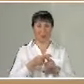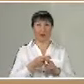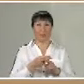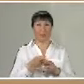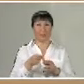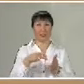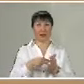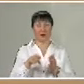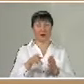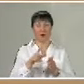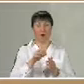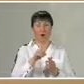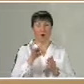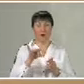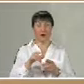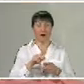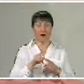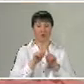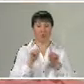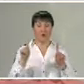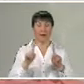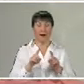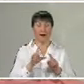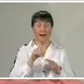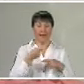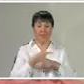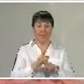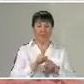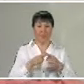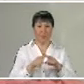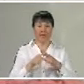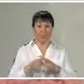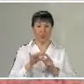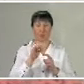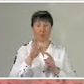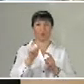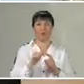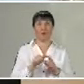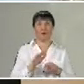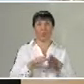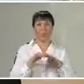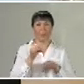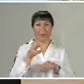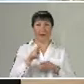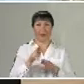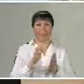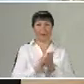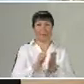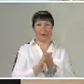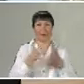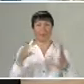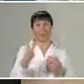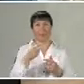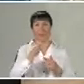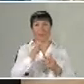хобби фриволите особая техника плетения кружева при помощи челночной иглы рукоделием мастерица занимается больше двадцати лет